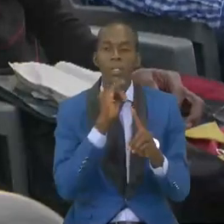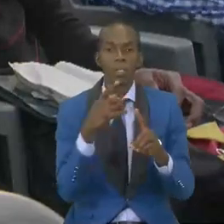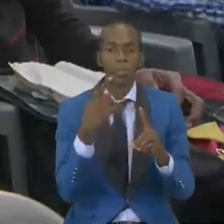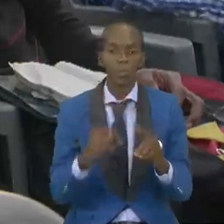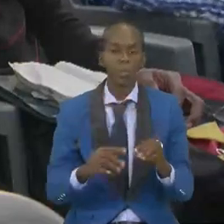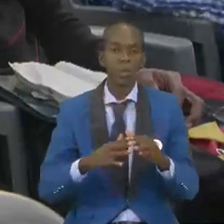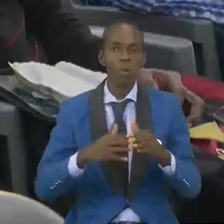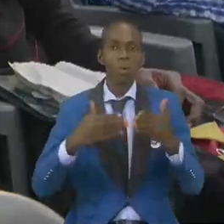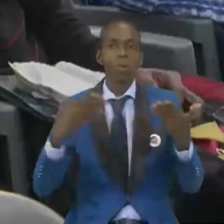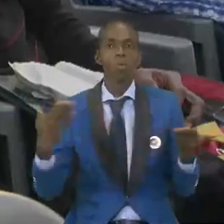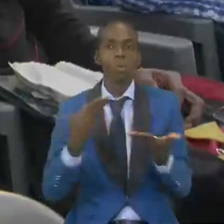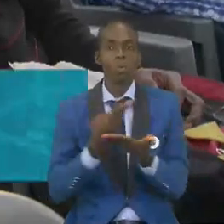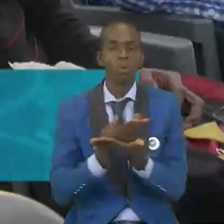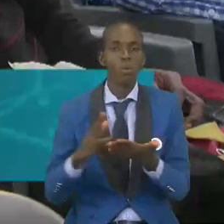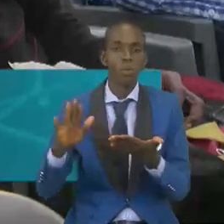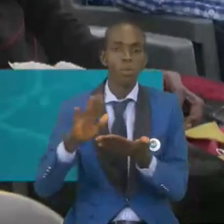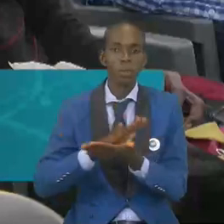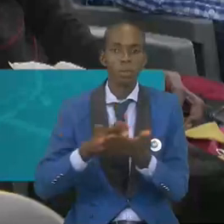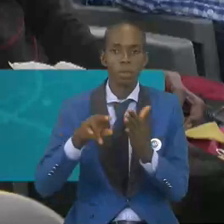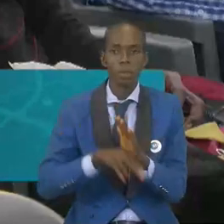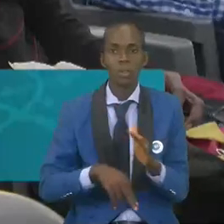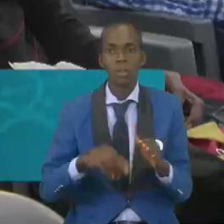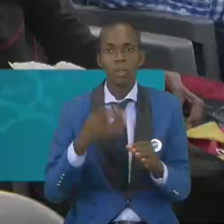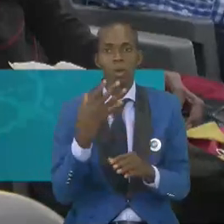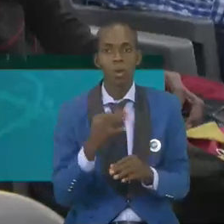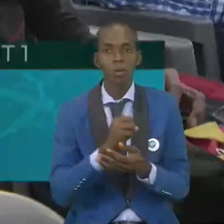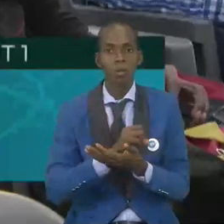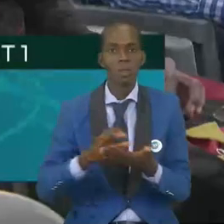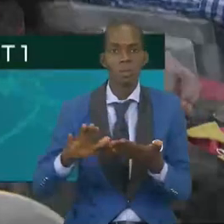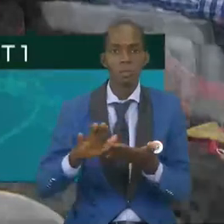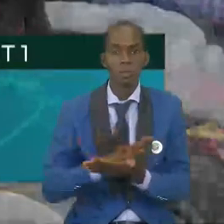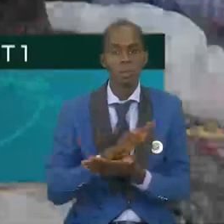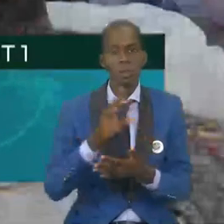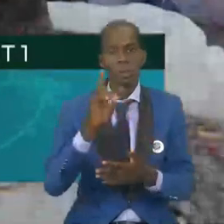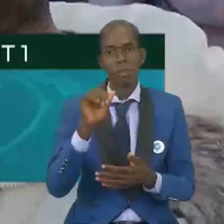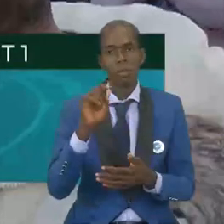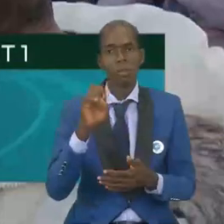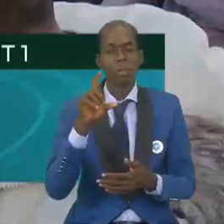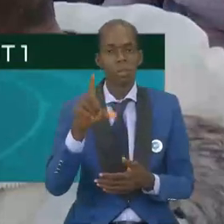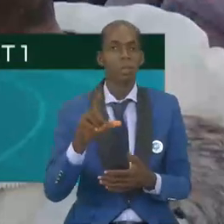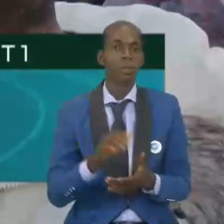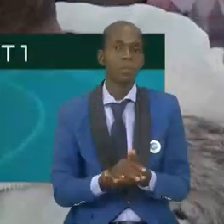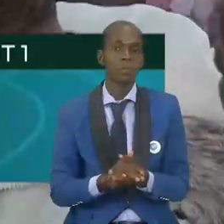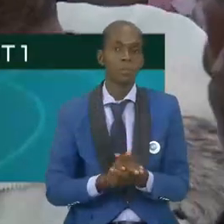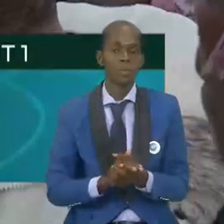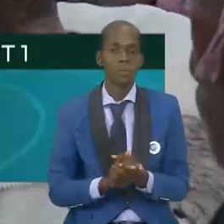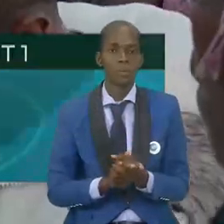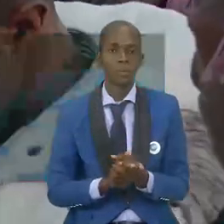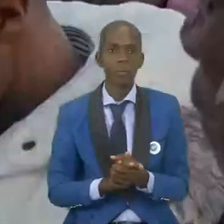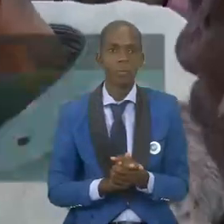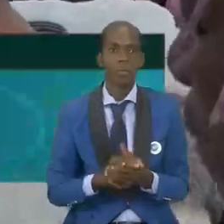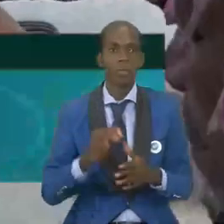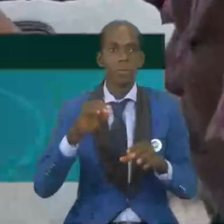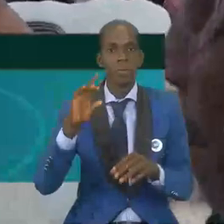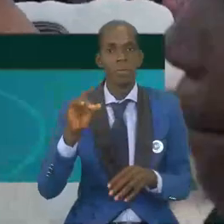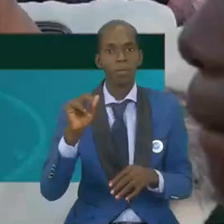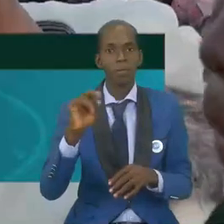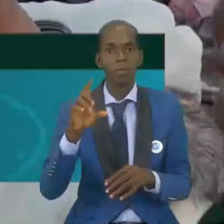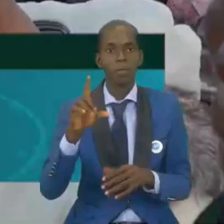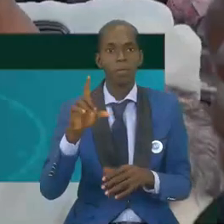Seigneur. Premier élément dans le premier point, la sainteté transparente du Daniel sanctifié. Voyons Daniel chapitre